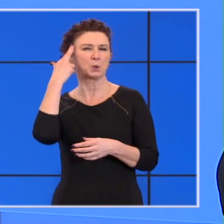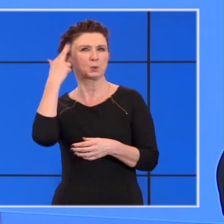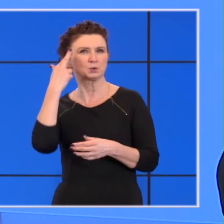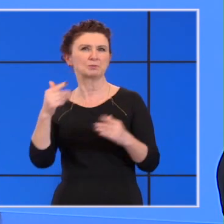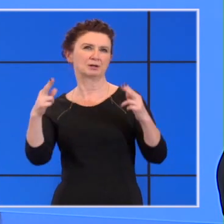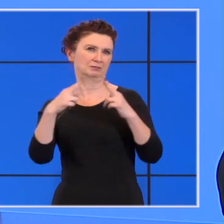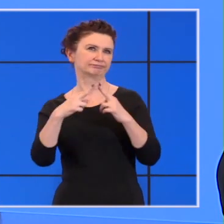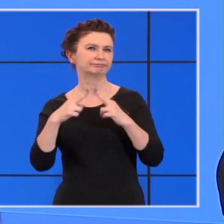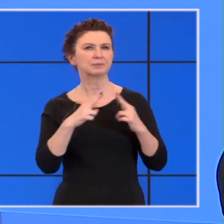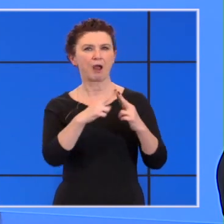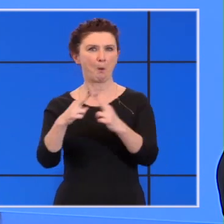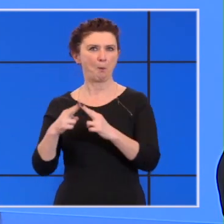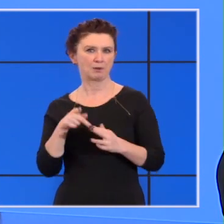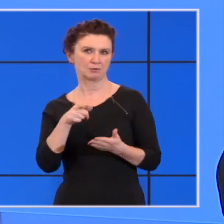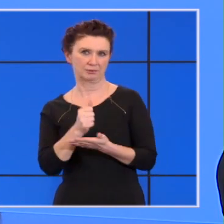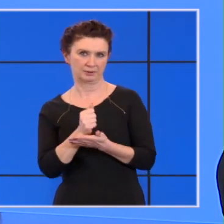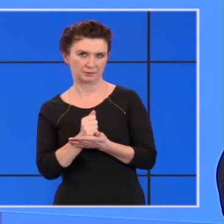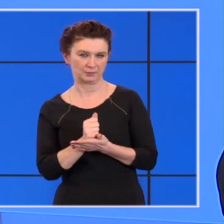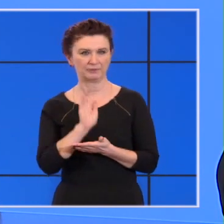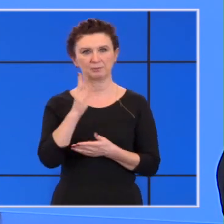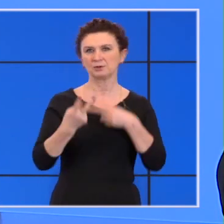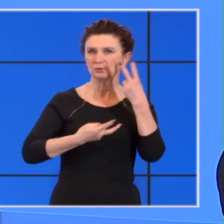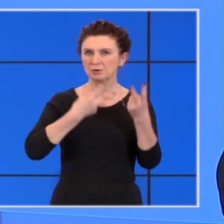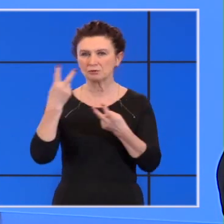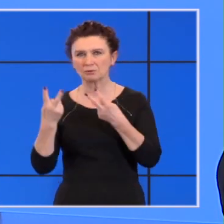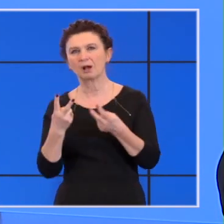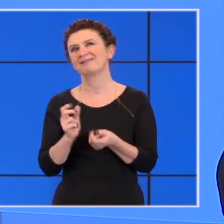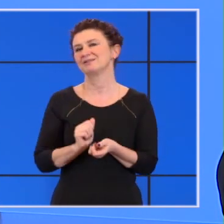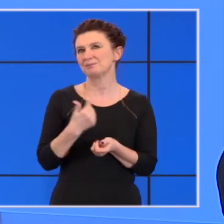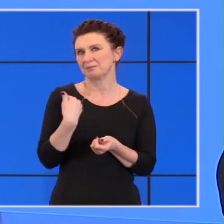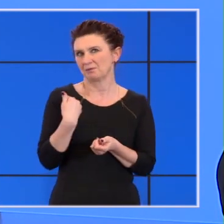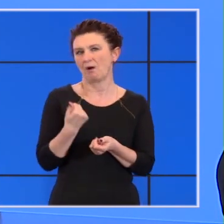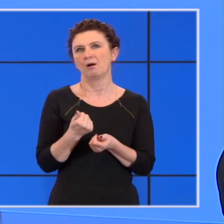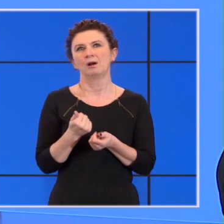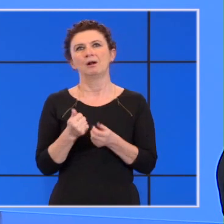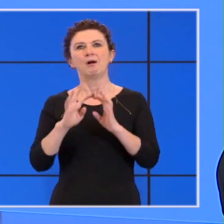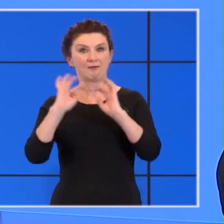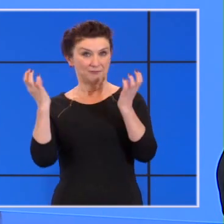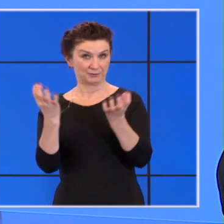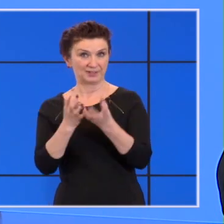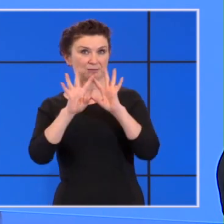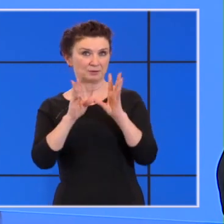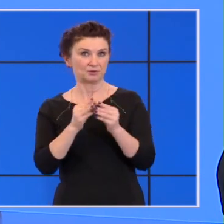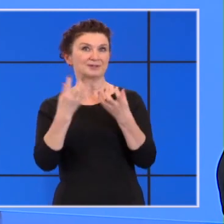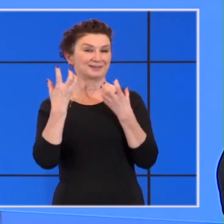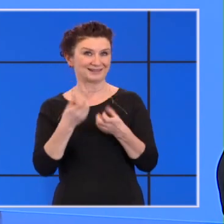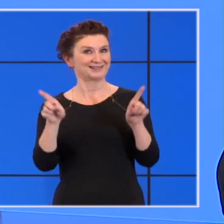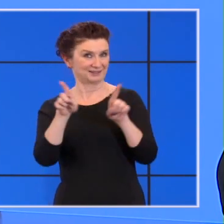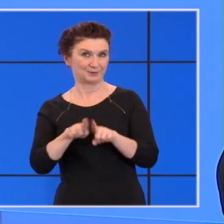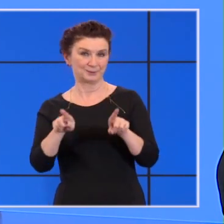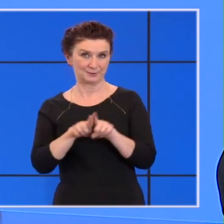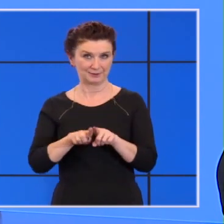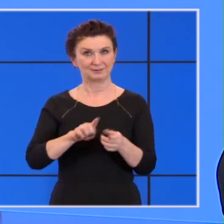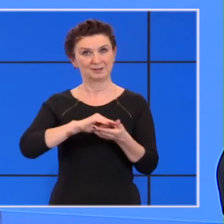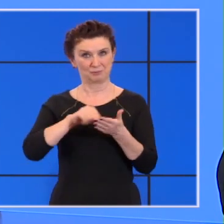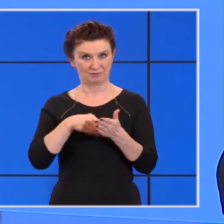Będziemy szukać razem z panem ministrem szerokiego poparcia w parlamencie dla zapisów tejże ustawy. Chcę powiedzieć, że to